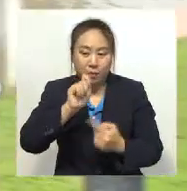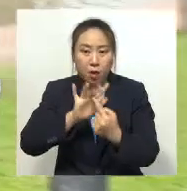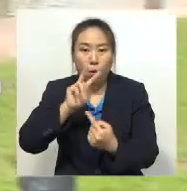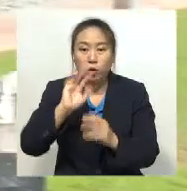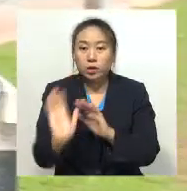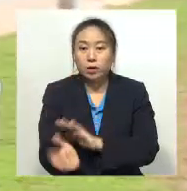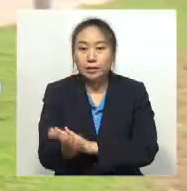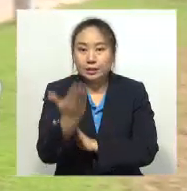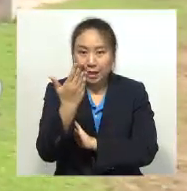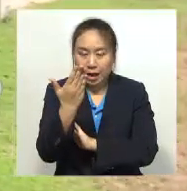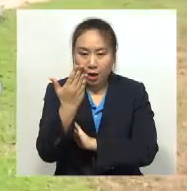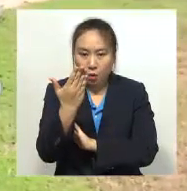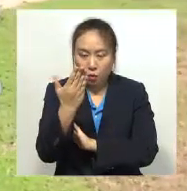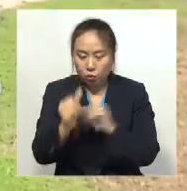า